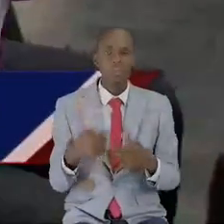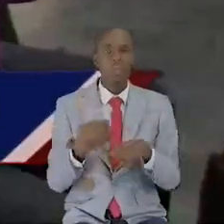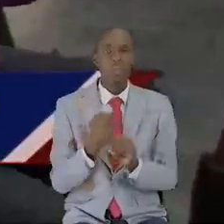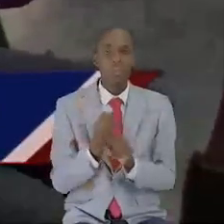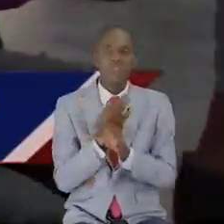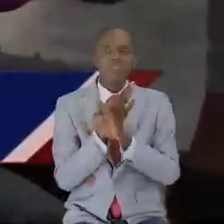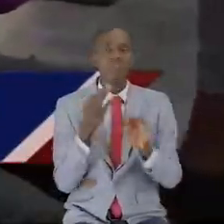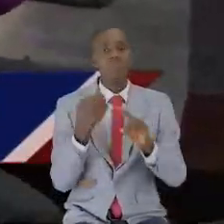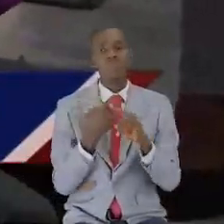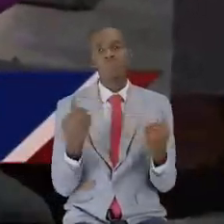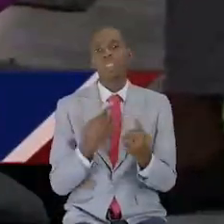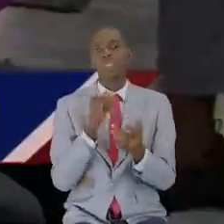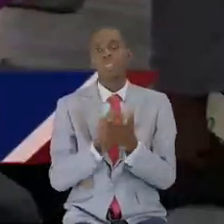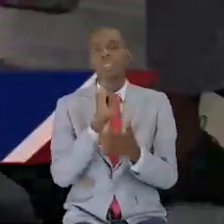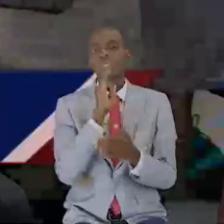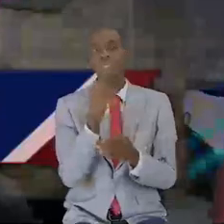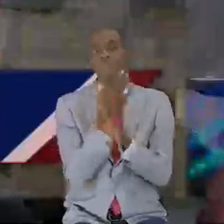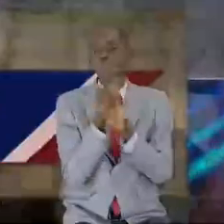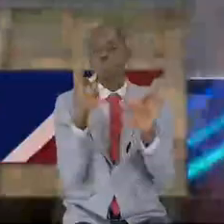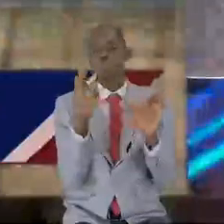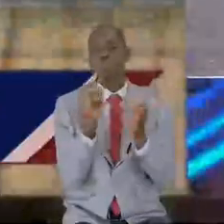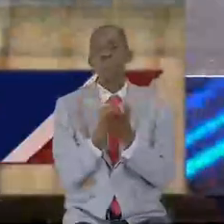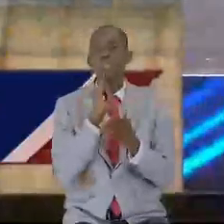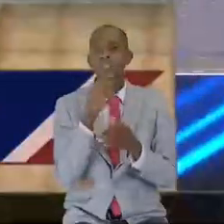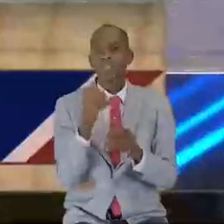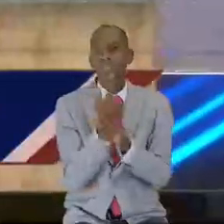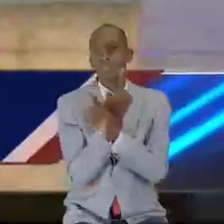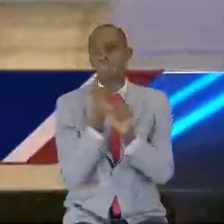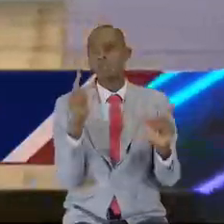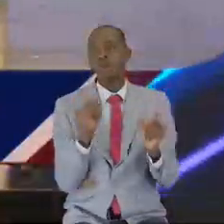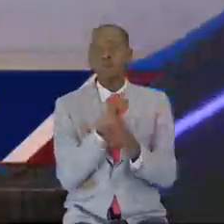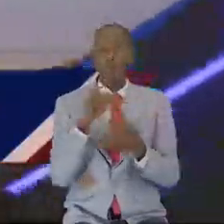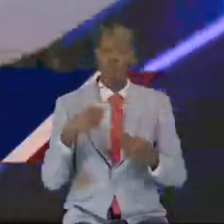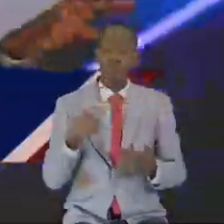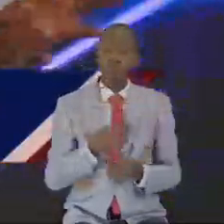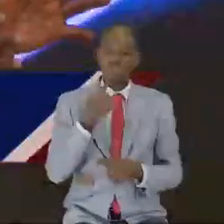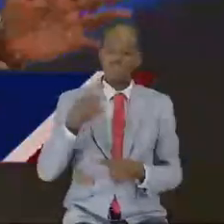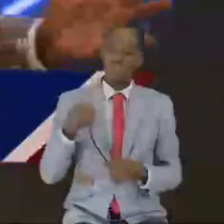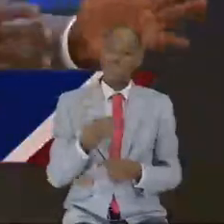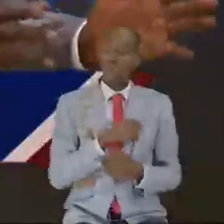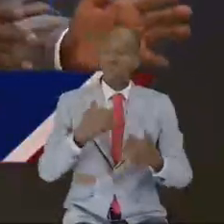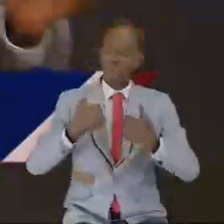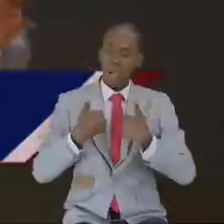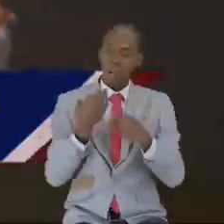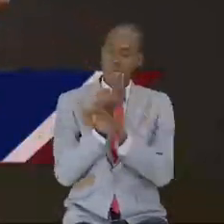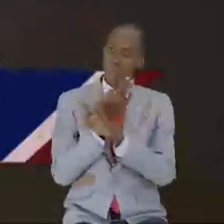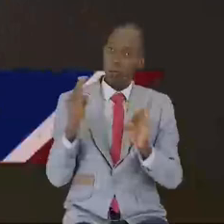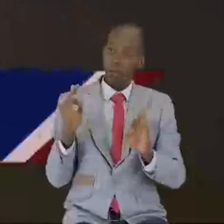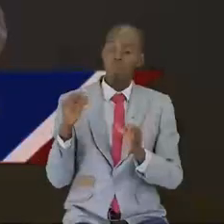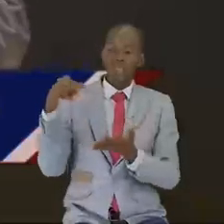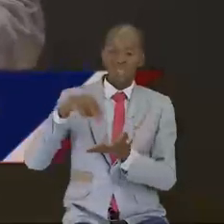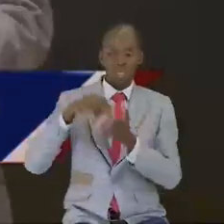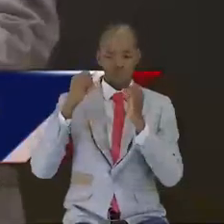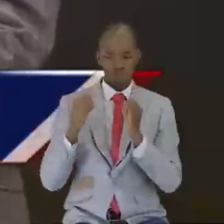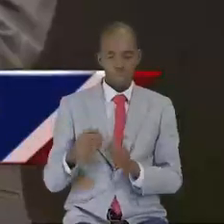été affranchi du péché, ça c'est la libération, ça c'est la liberté. Quand nous disons que nous avons la liberté, demeurez ferme